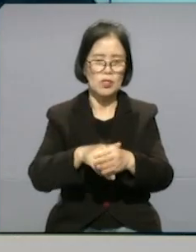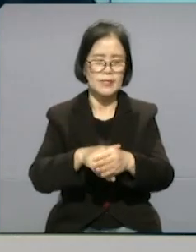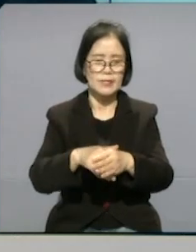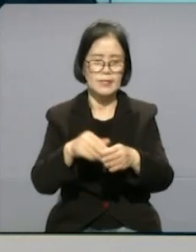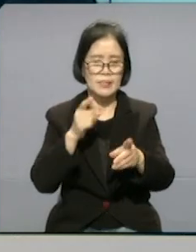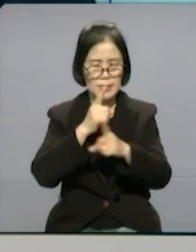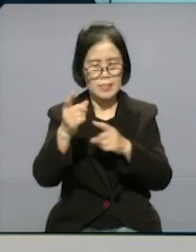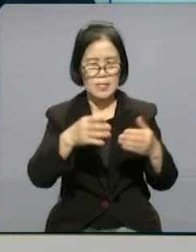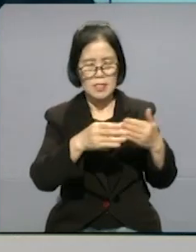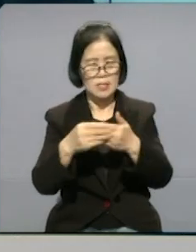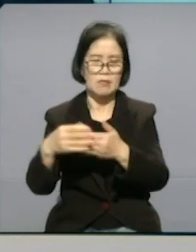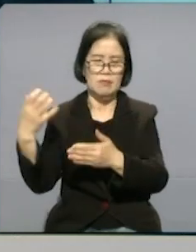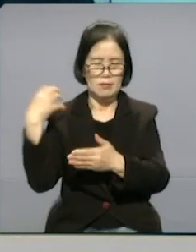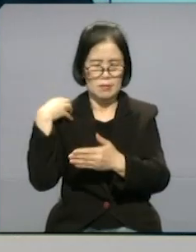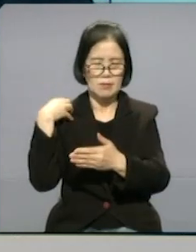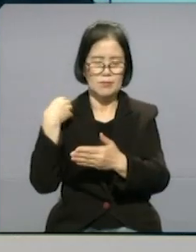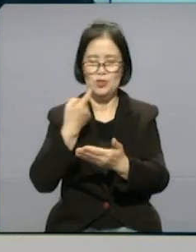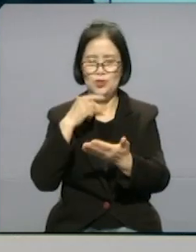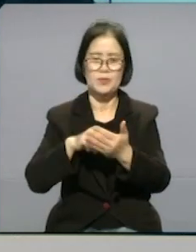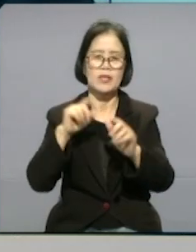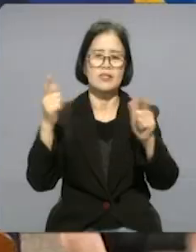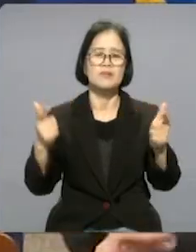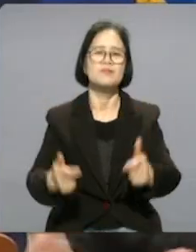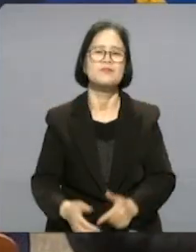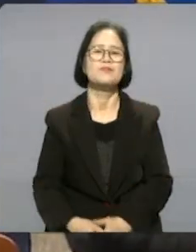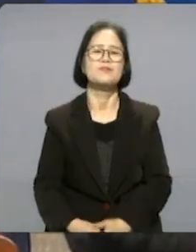않습니다. 배혜수 기자입니다.